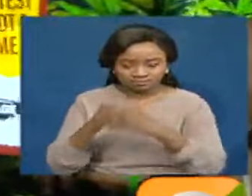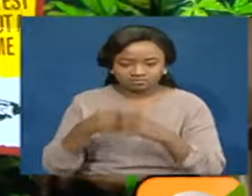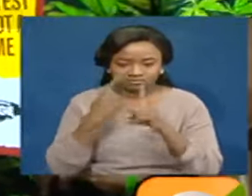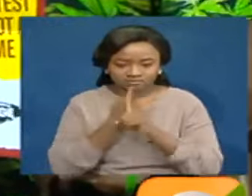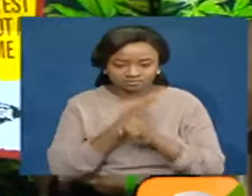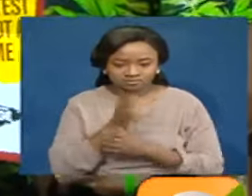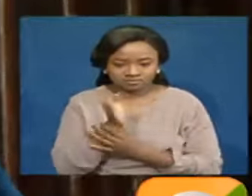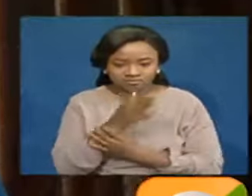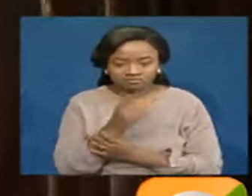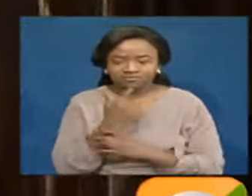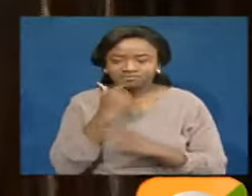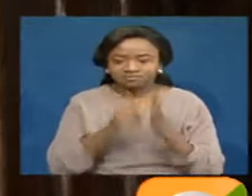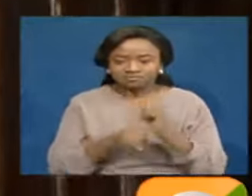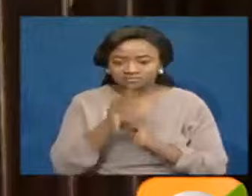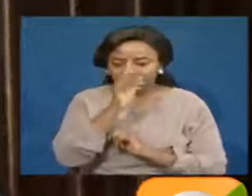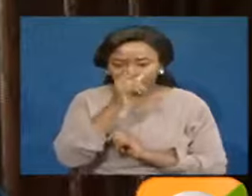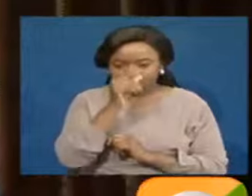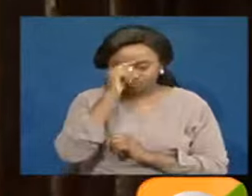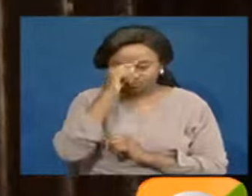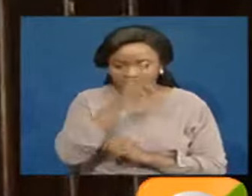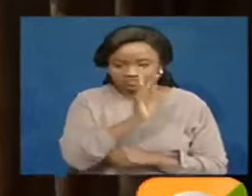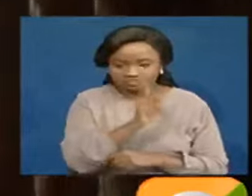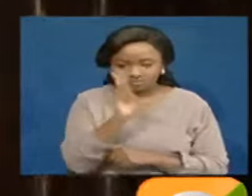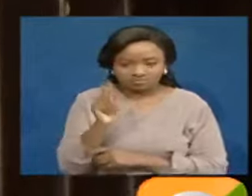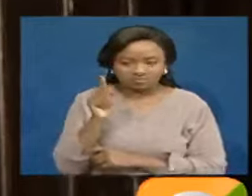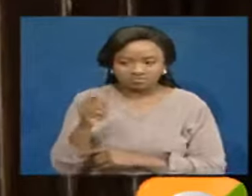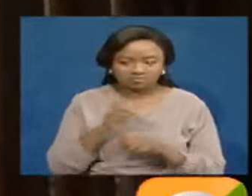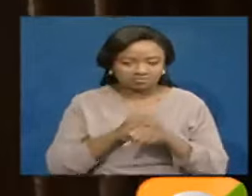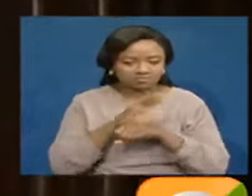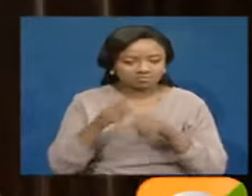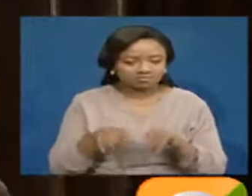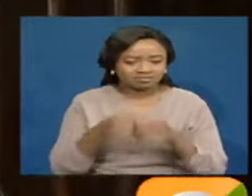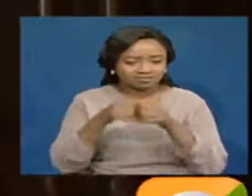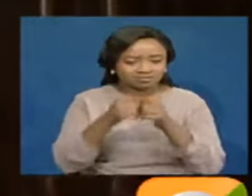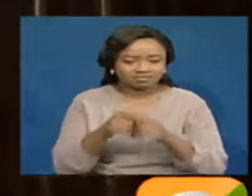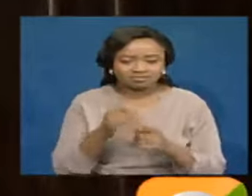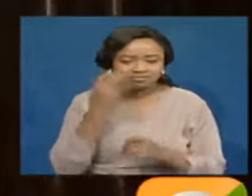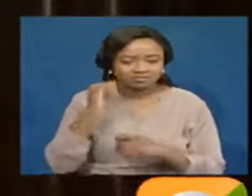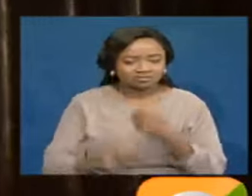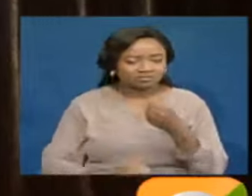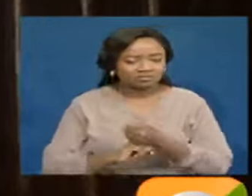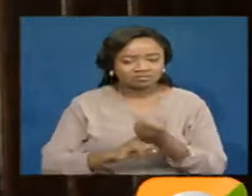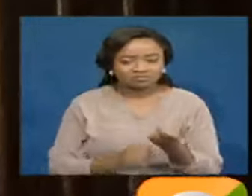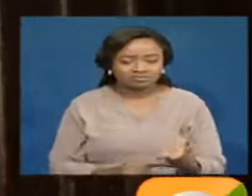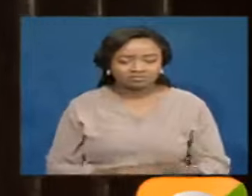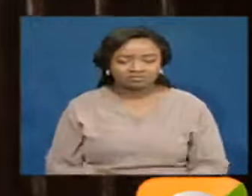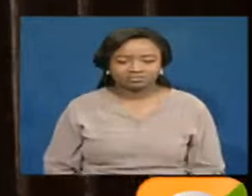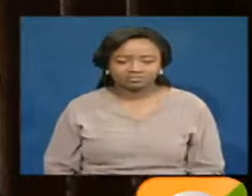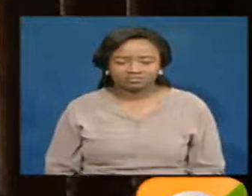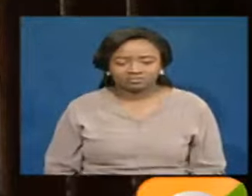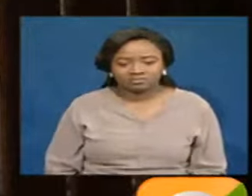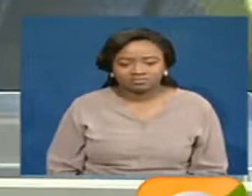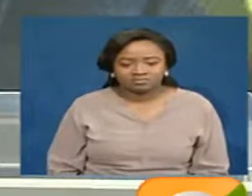wakikashifu serikali ya Kenya Kwanza kwa kuendeleza hulka hiyo. Emmanuel Toru, Ninga Citizen, Nairobi.